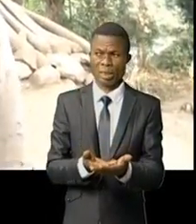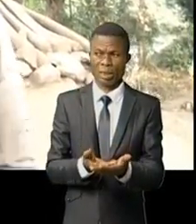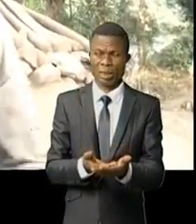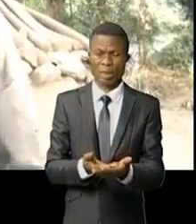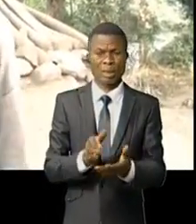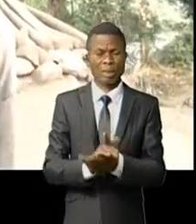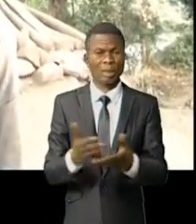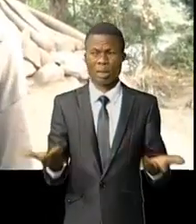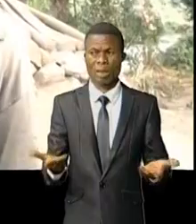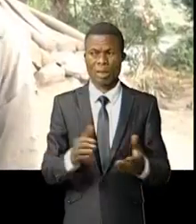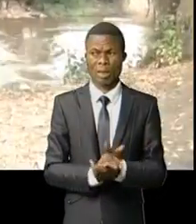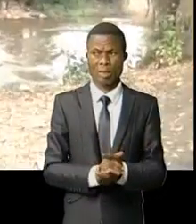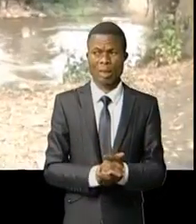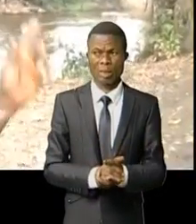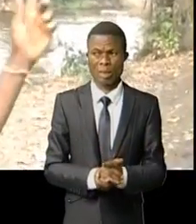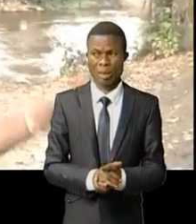3 ans.